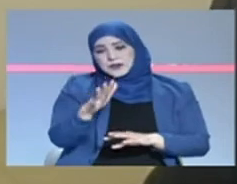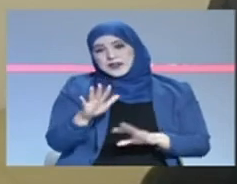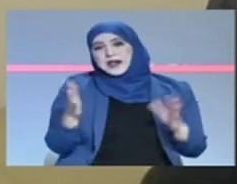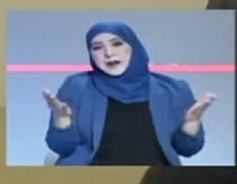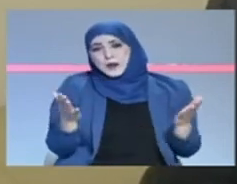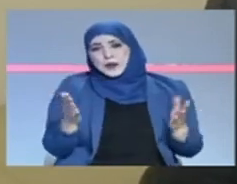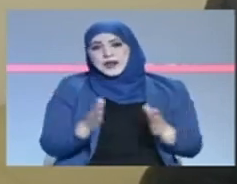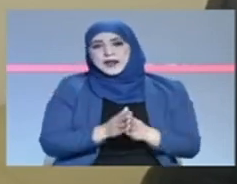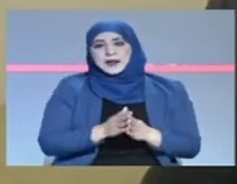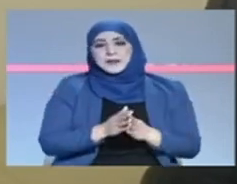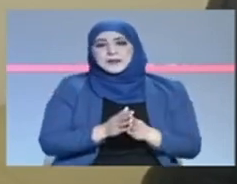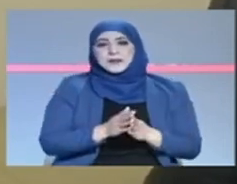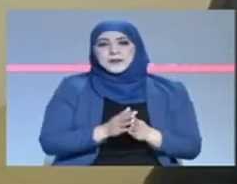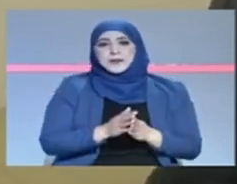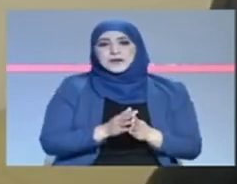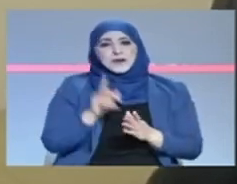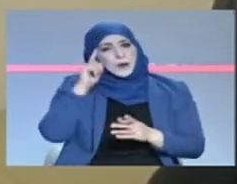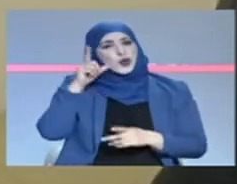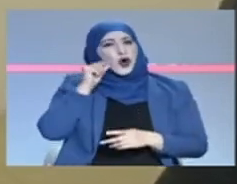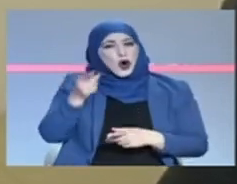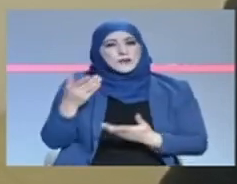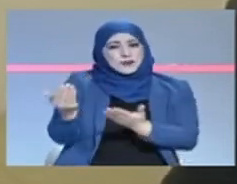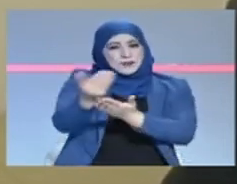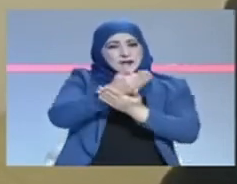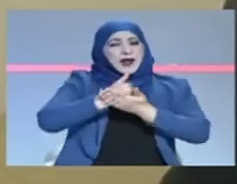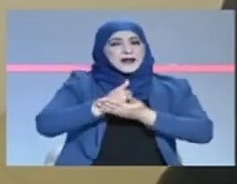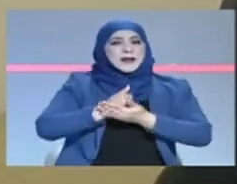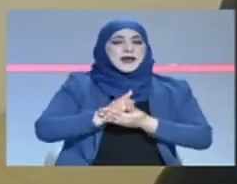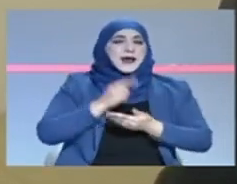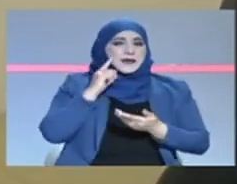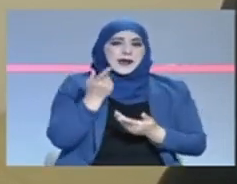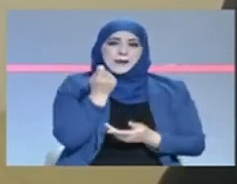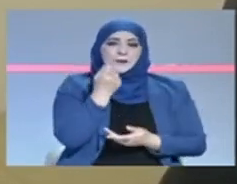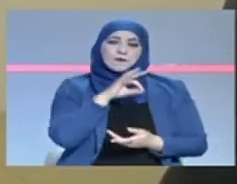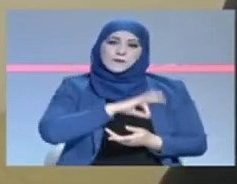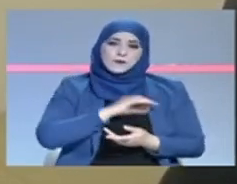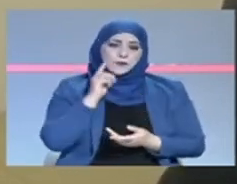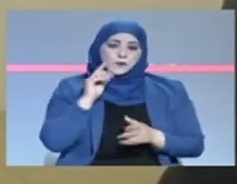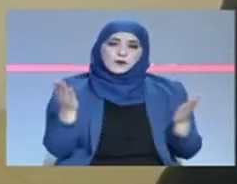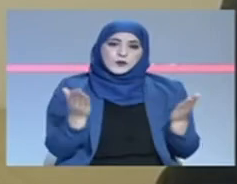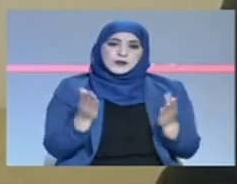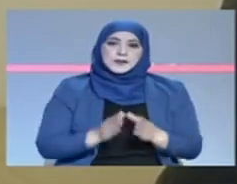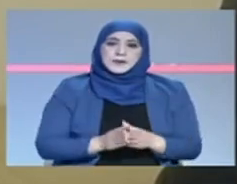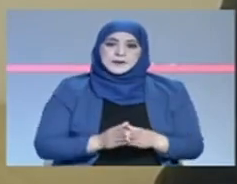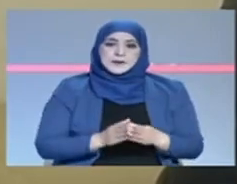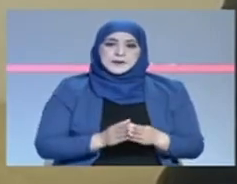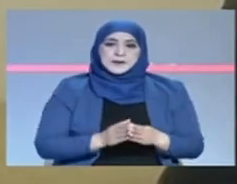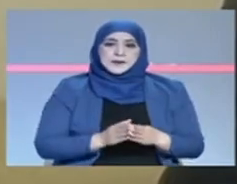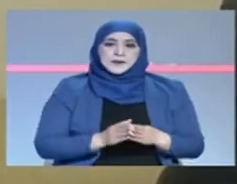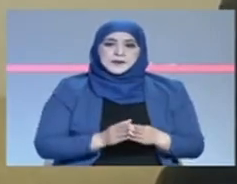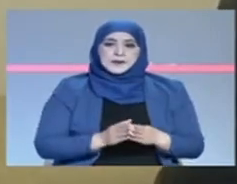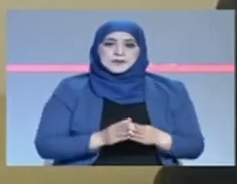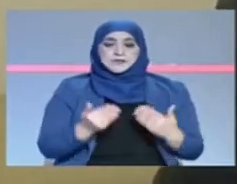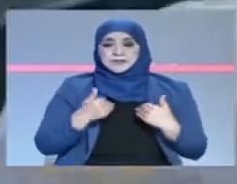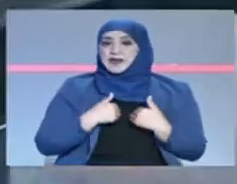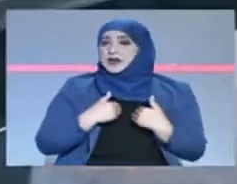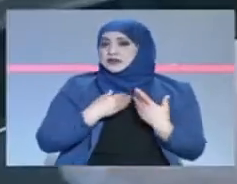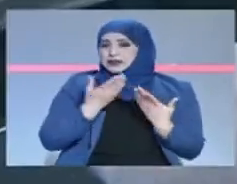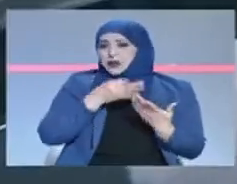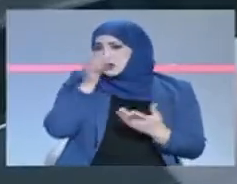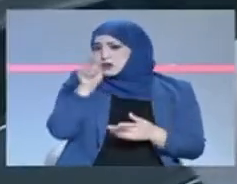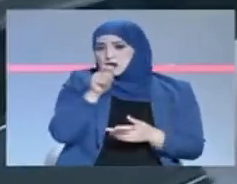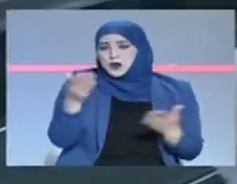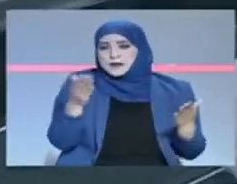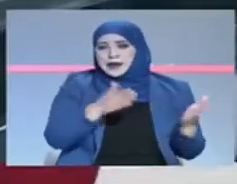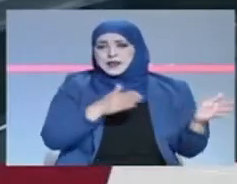معناتها هامش ربح للتاجر الجملة وتاجر التفصيل، أنا أقول كونه حاجة معقولة.